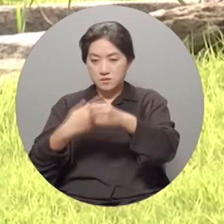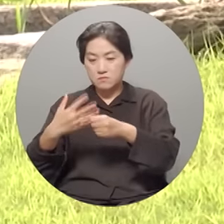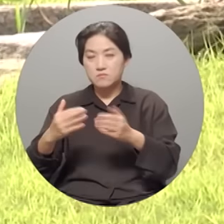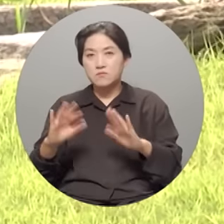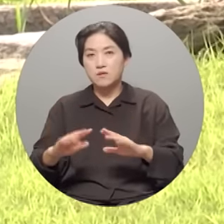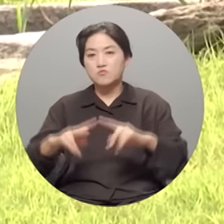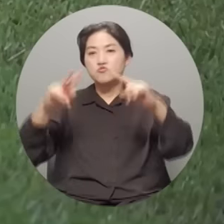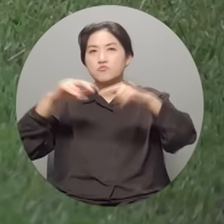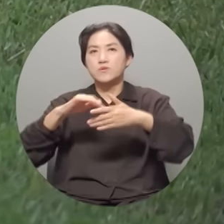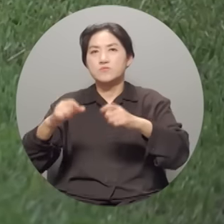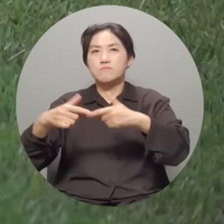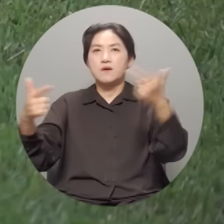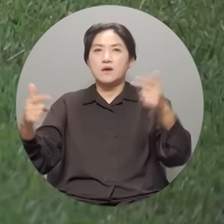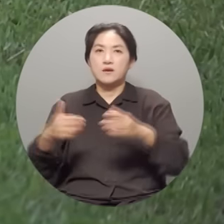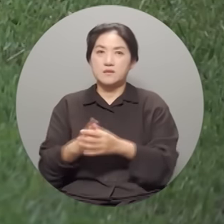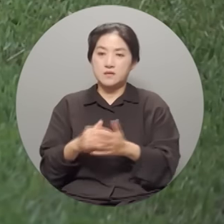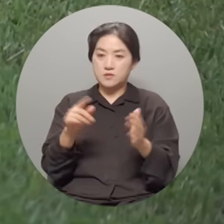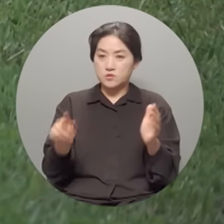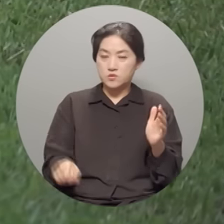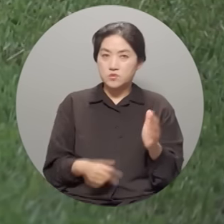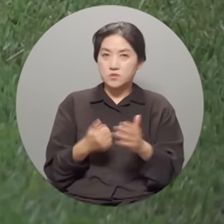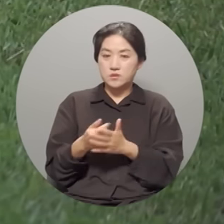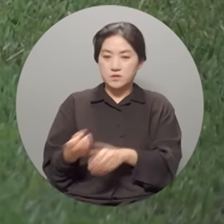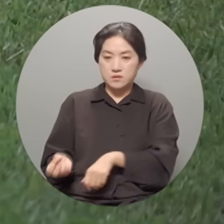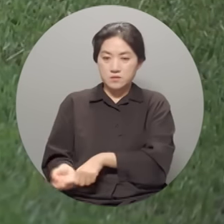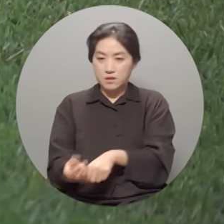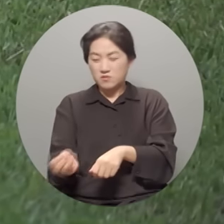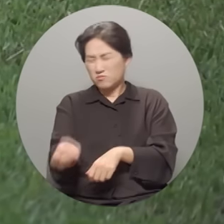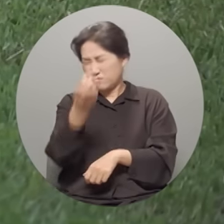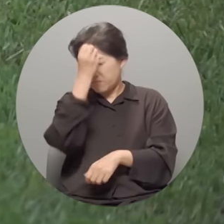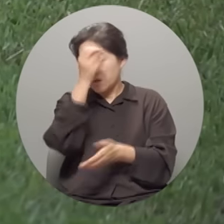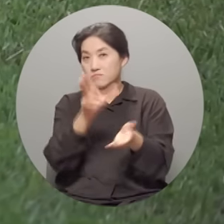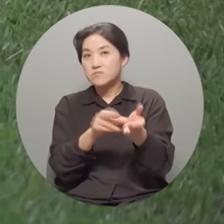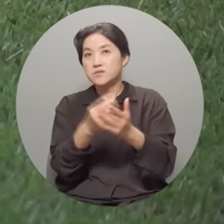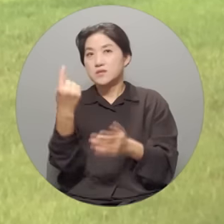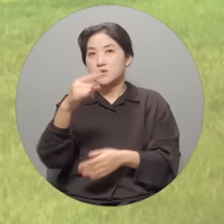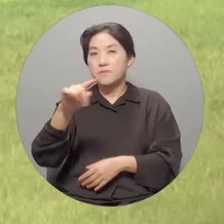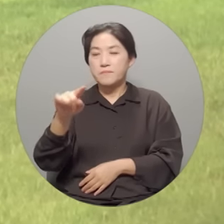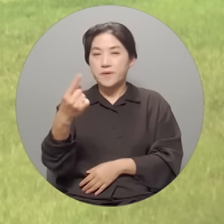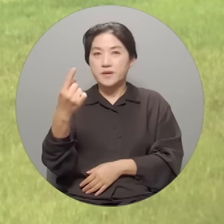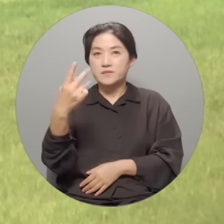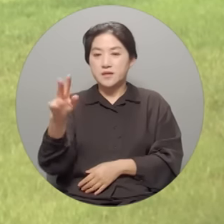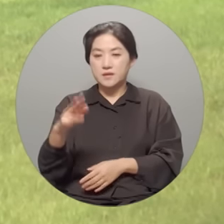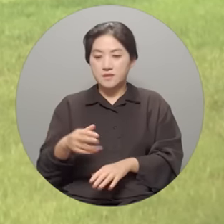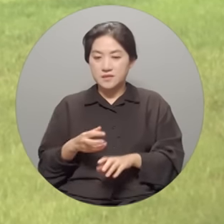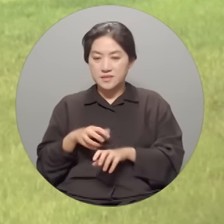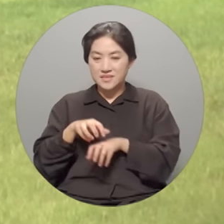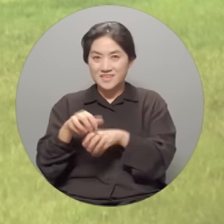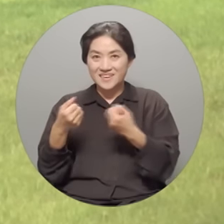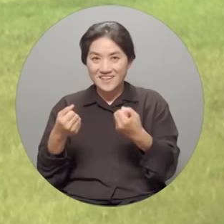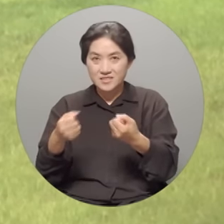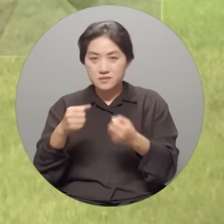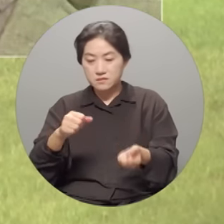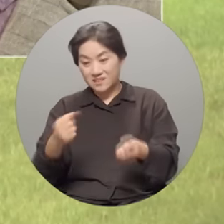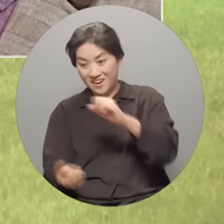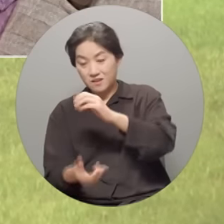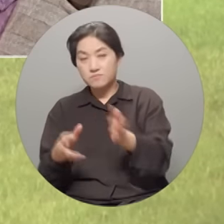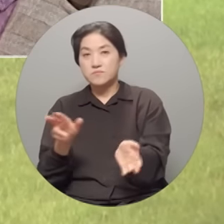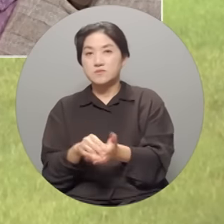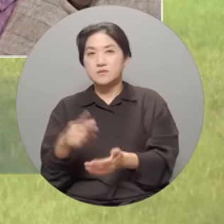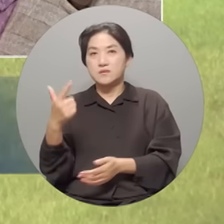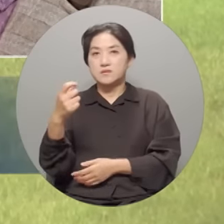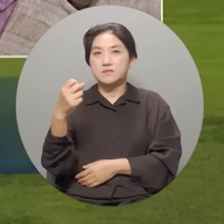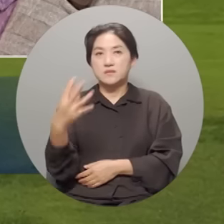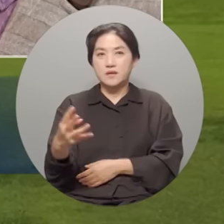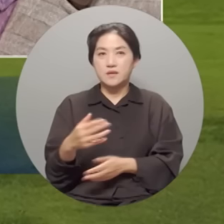이상 늘었습니다. 이 가운데 타구 사고가 1,103건, 카트 사고가 364건이었습니다.